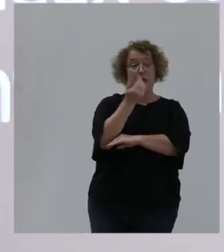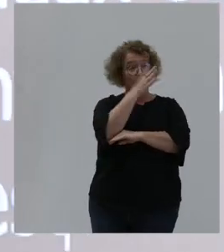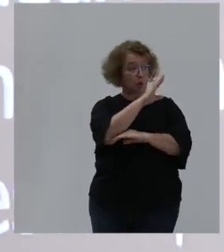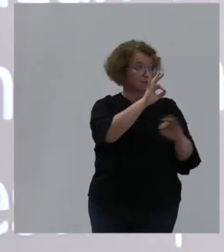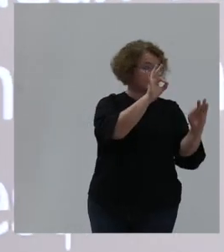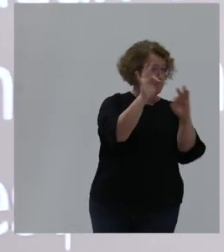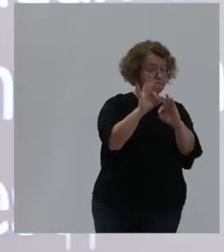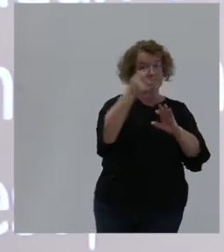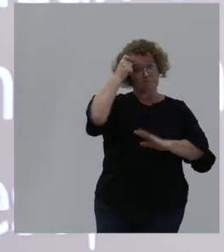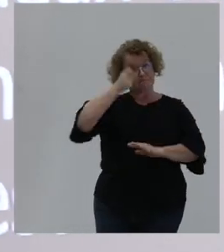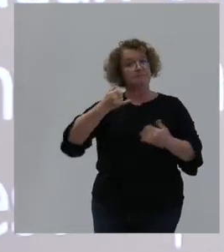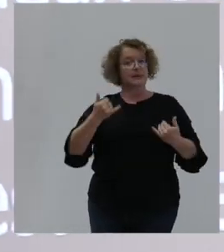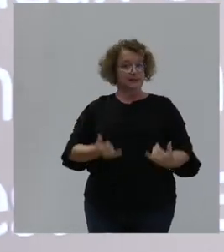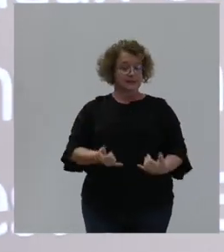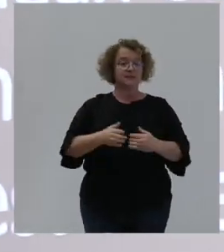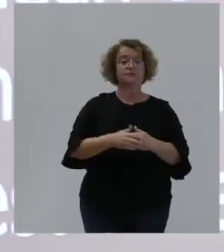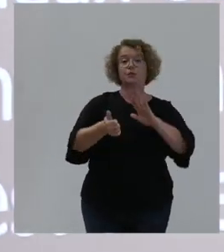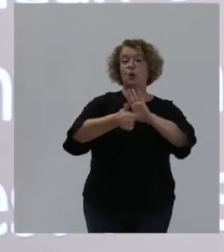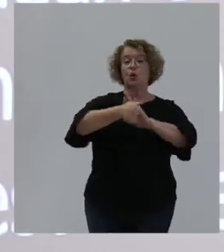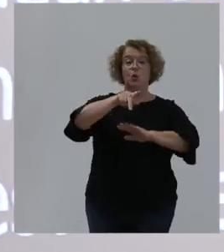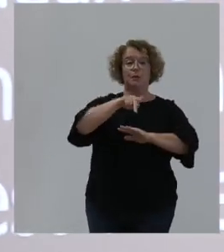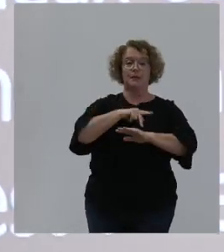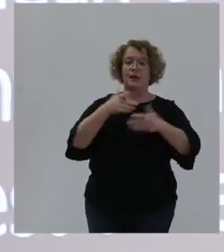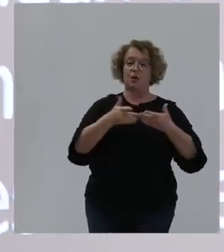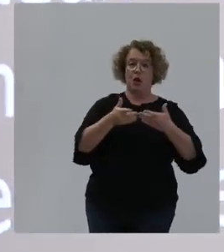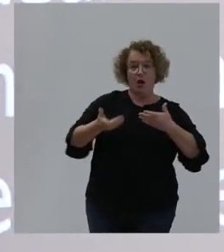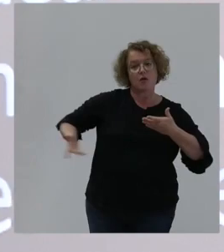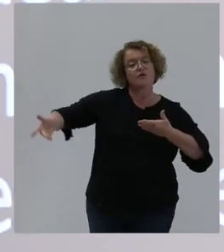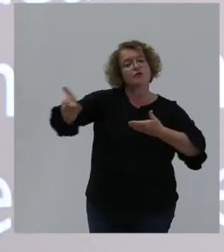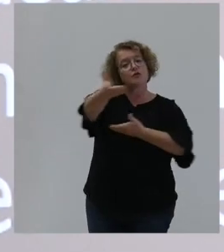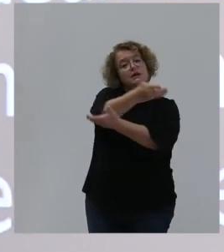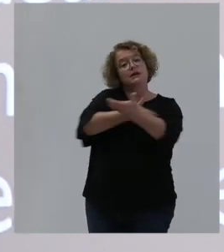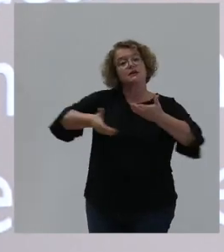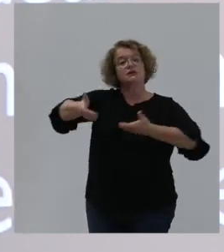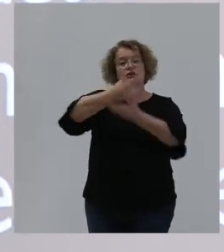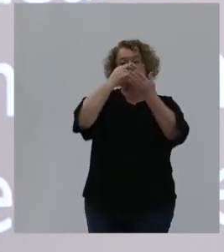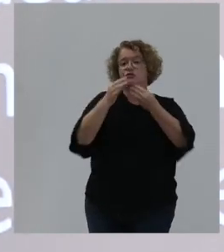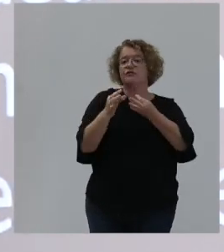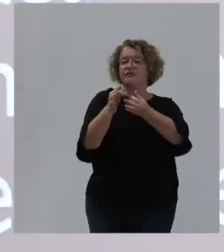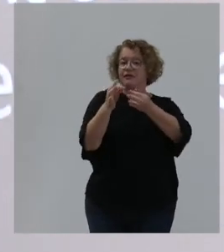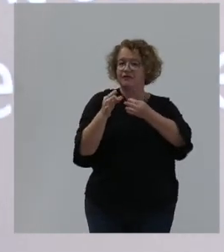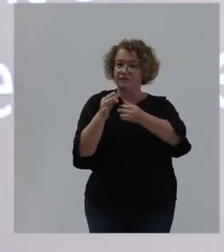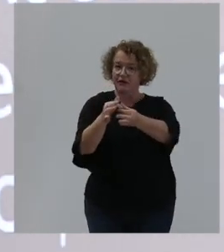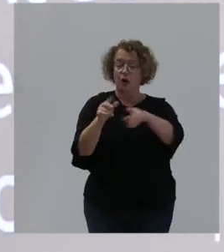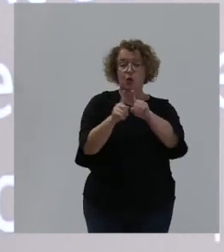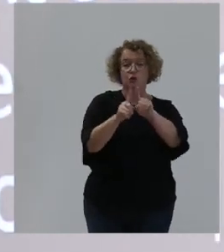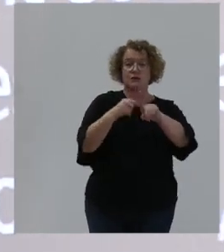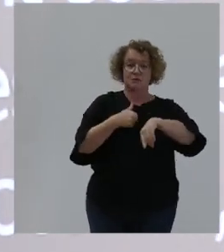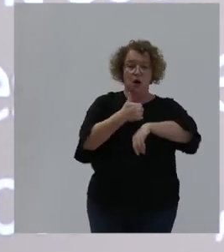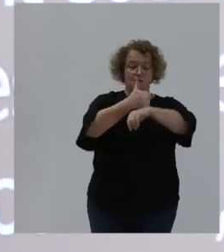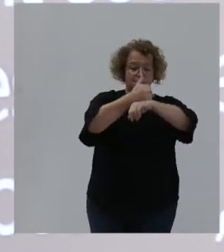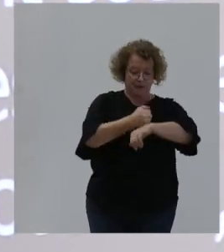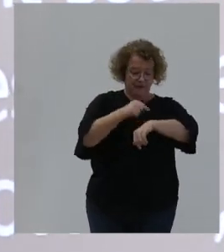saluer. Mon rôle, clairement, sera de rendre les échanges le plus fluide possible, surtout d'être garante de